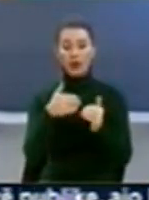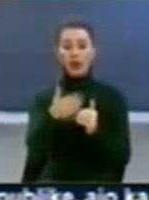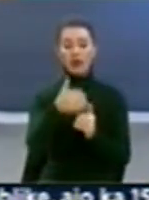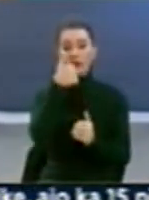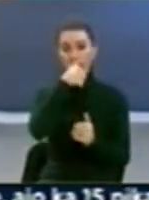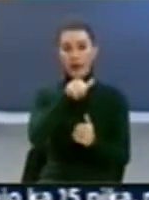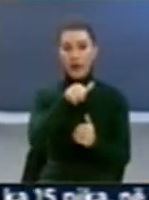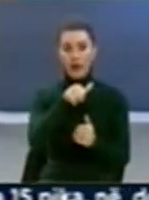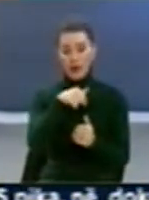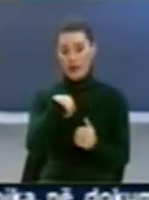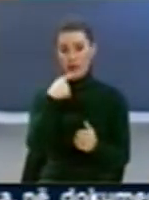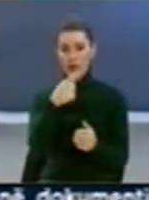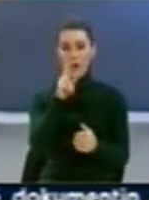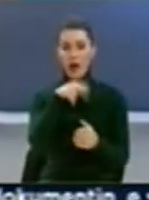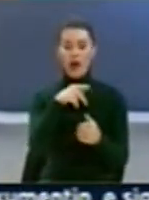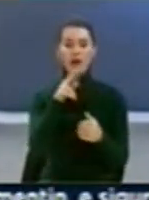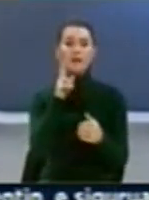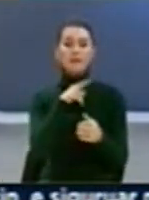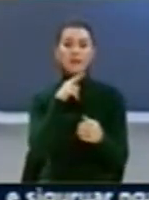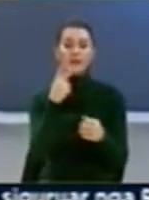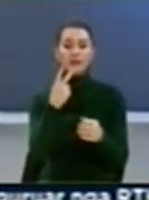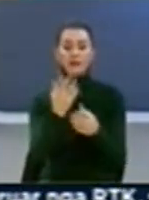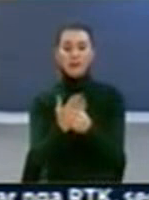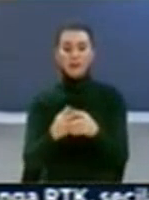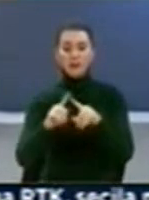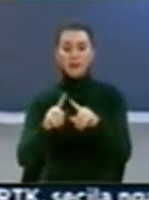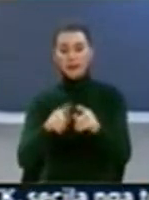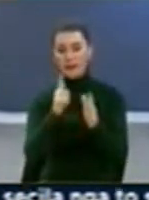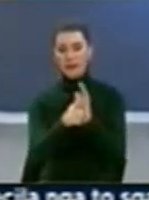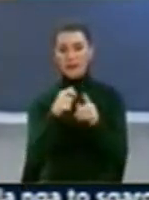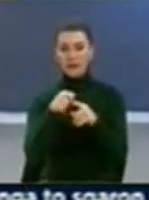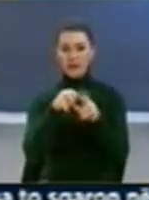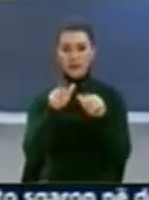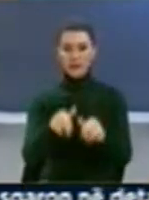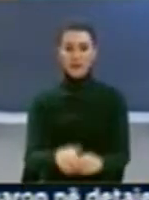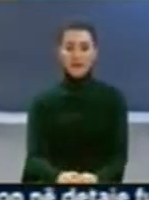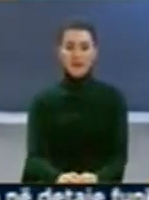bartjes kompetenca. Thash që janë disa çështje teknike, cilat shumë shpejt do t'i kalojmë. Faleminderit.